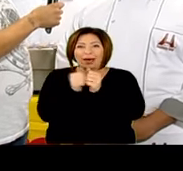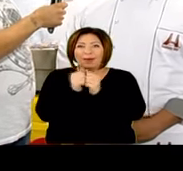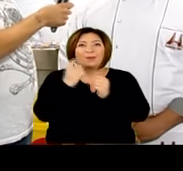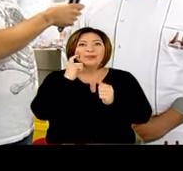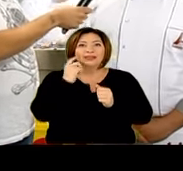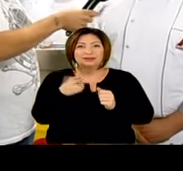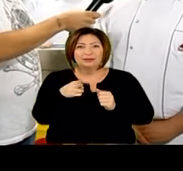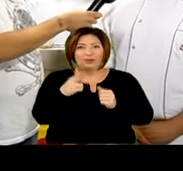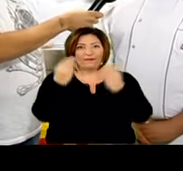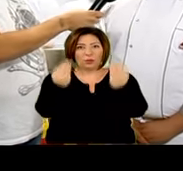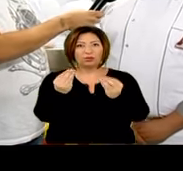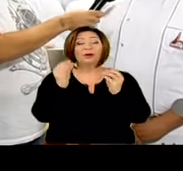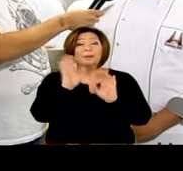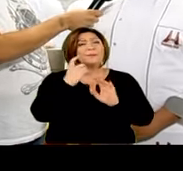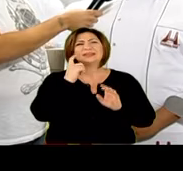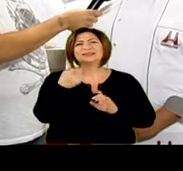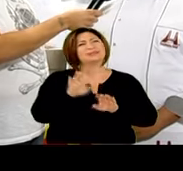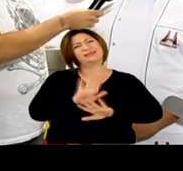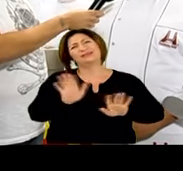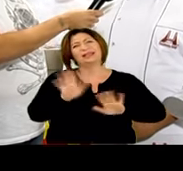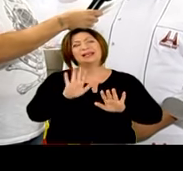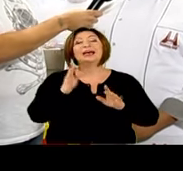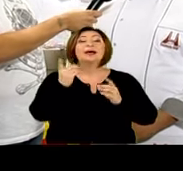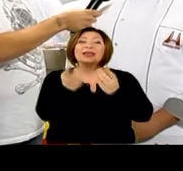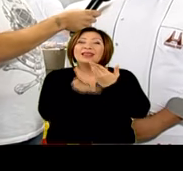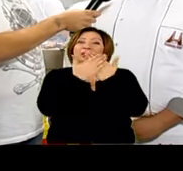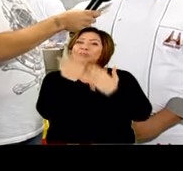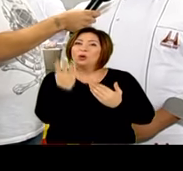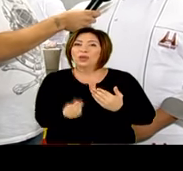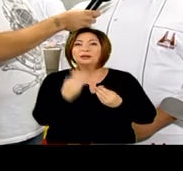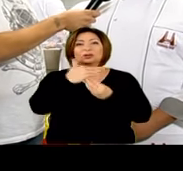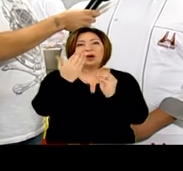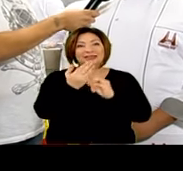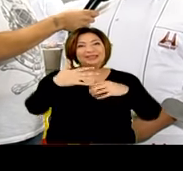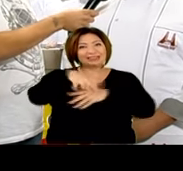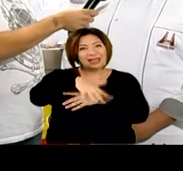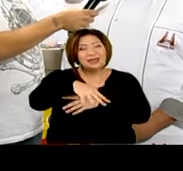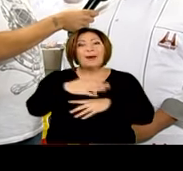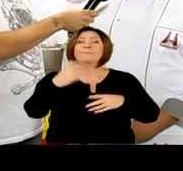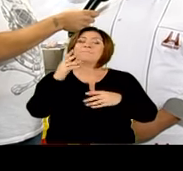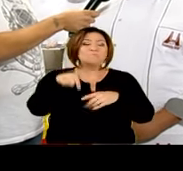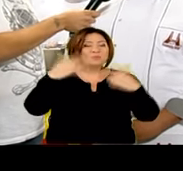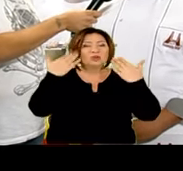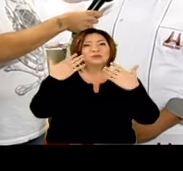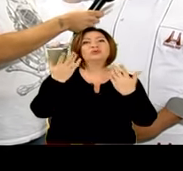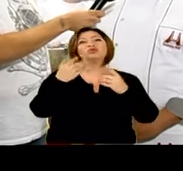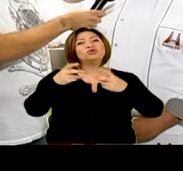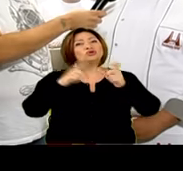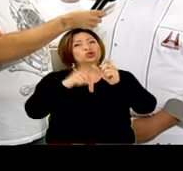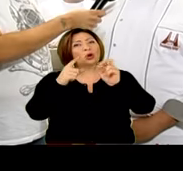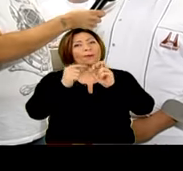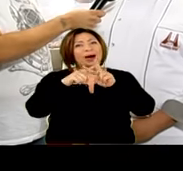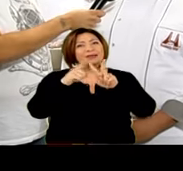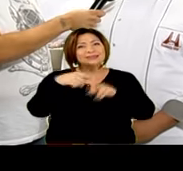kızartması veriyorlar. Ne diyorsunuz? Patates kızartması değil de biz bunun yanında garnitür olarak soğan salatası, mevsim salatası, çoban salatası, bir